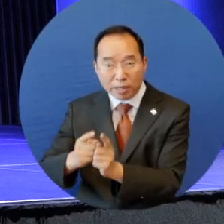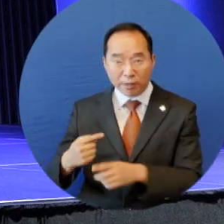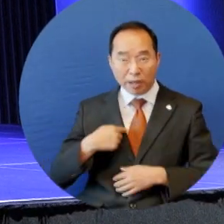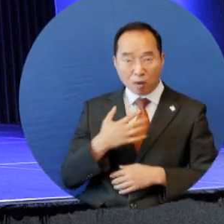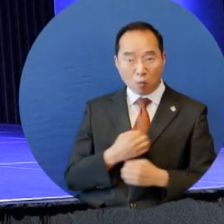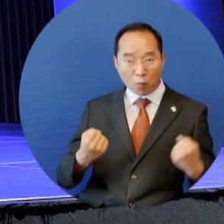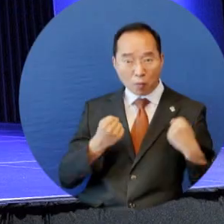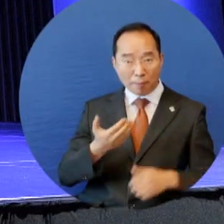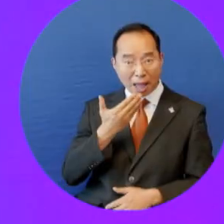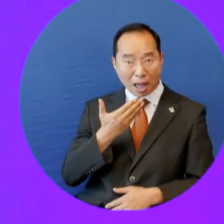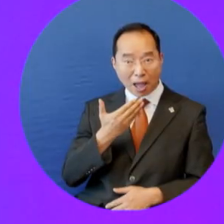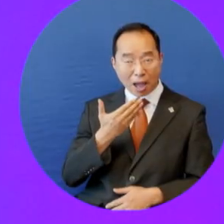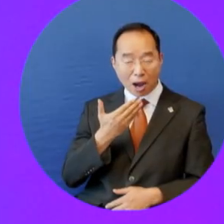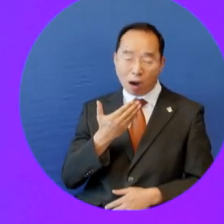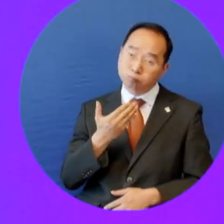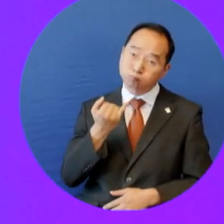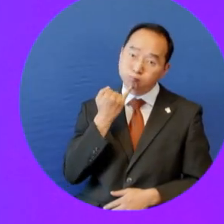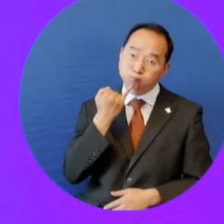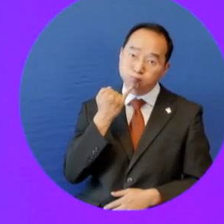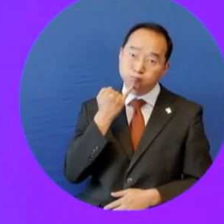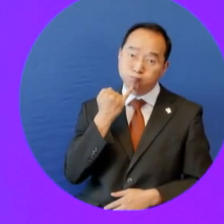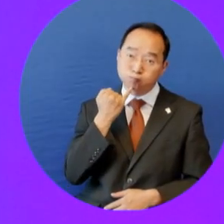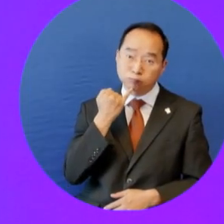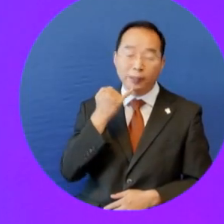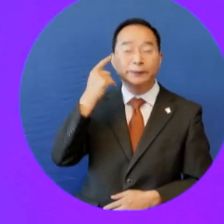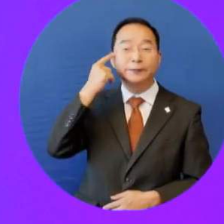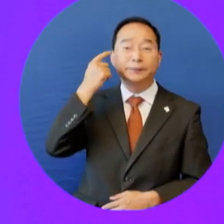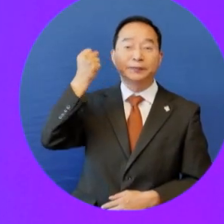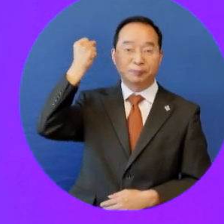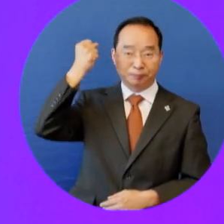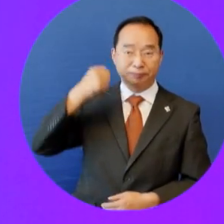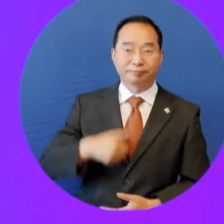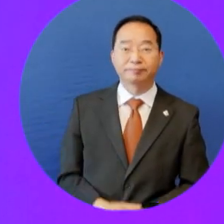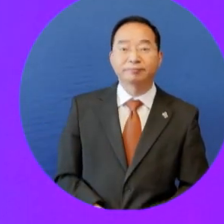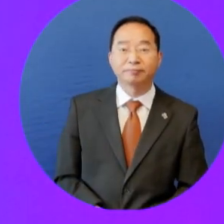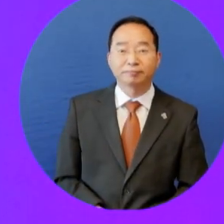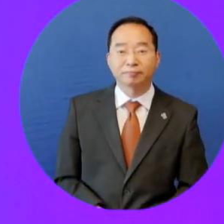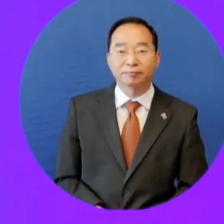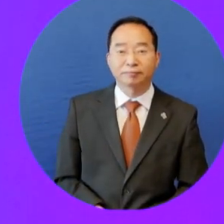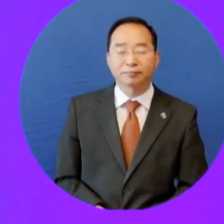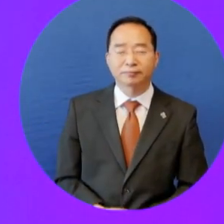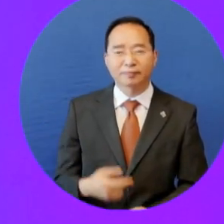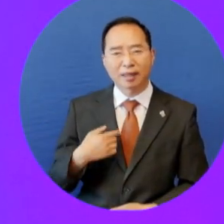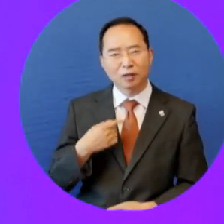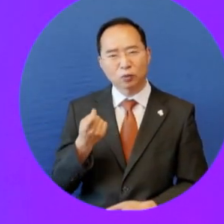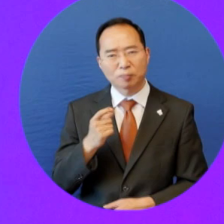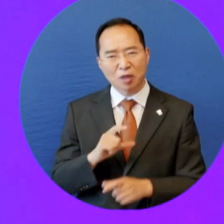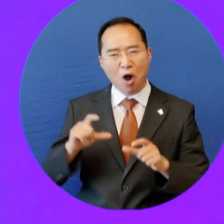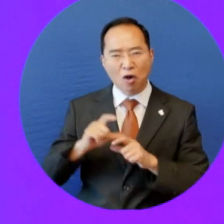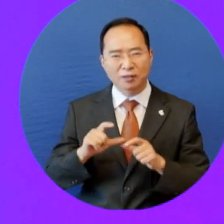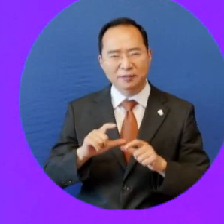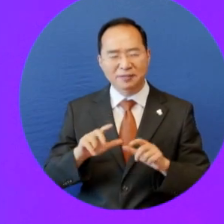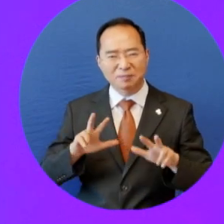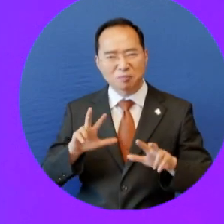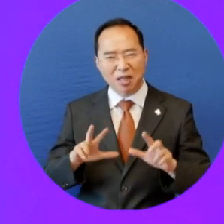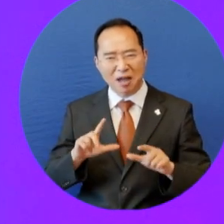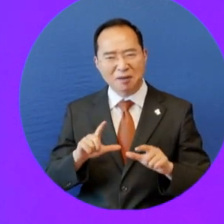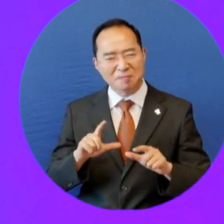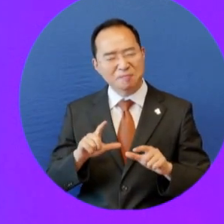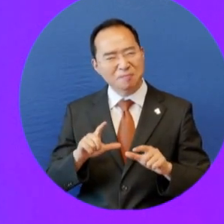생활을 영위할 수 있다면 괜찮을 것 같다 이런 생각이 들었습니다. 어쩌면 내가 조금 더